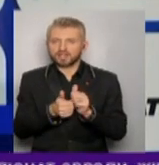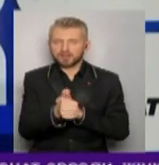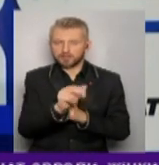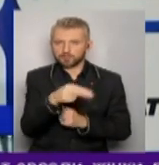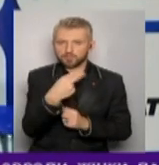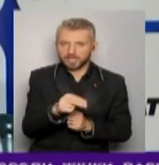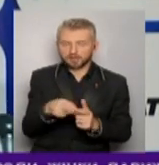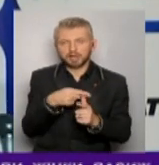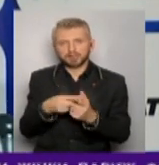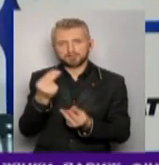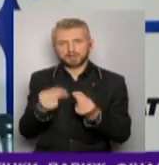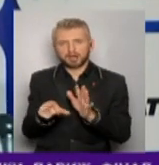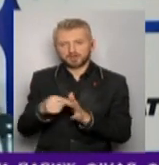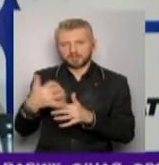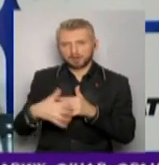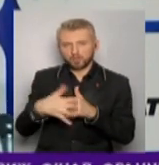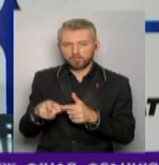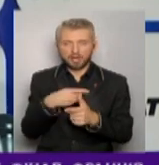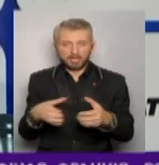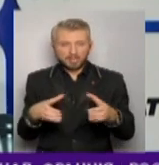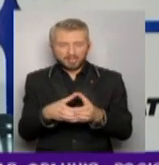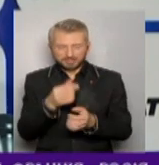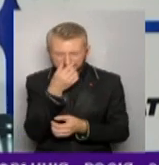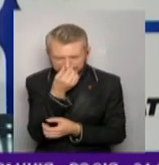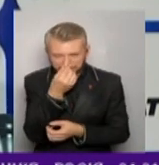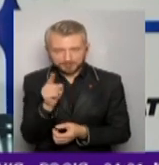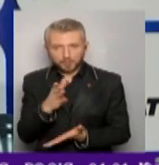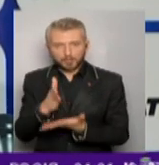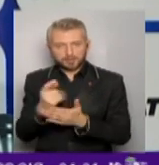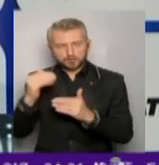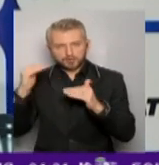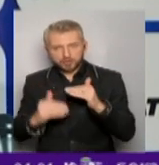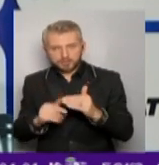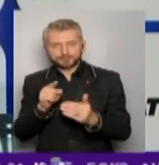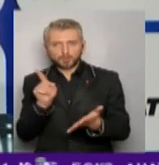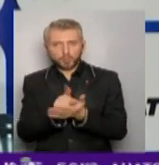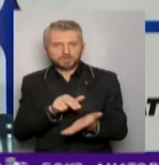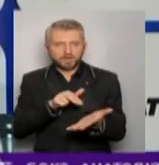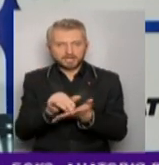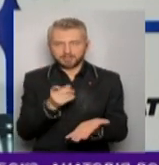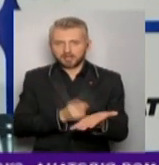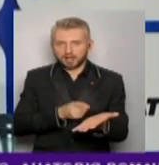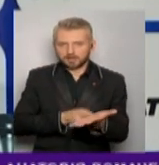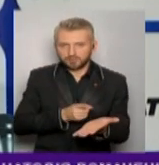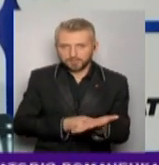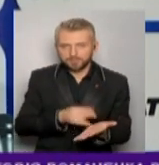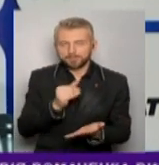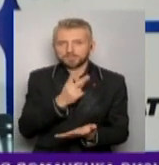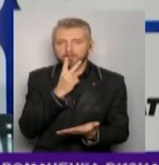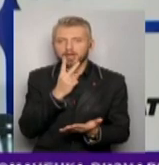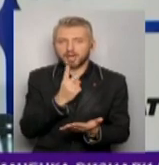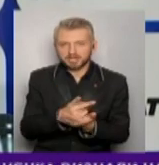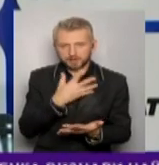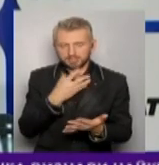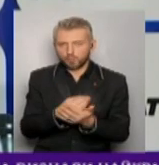чемпионата или играешь ты с середняком или с командой, которая находится там чуть ниже. Всегда нужно выходить и доказывать і показувати